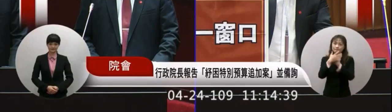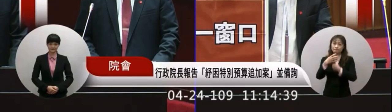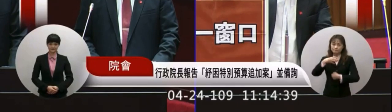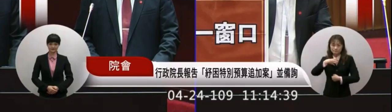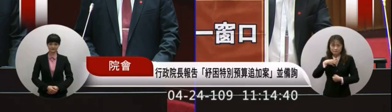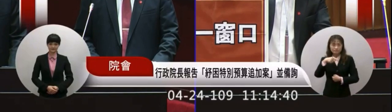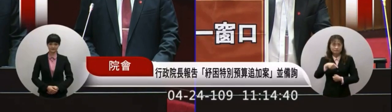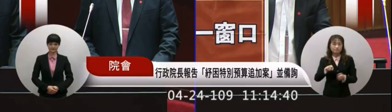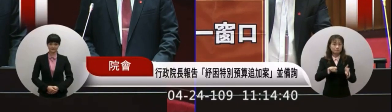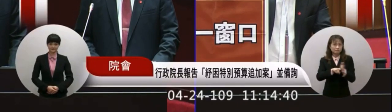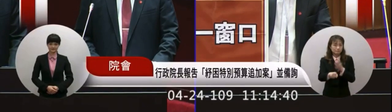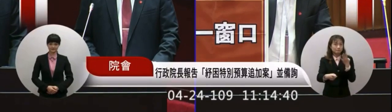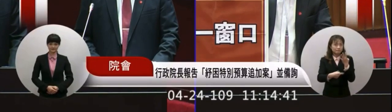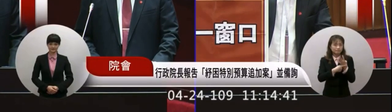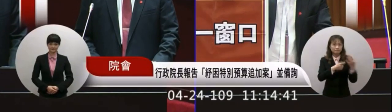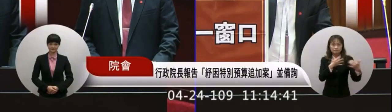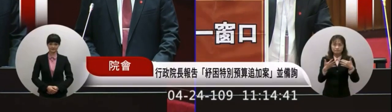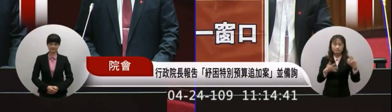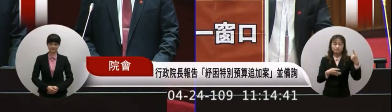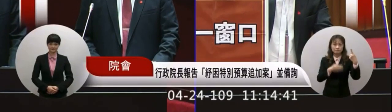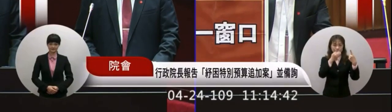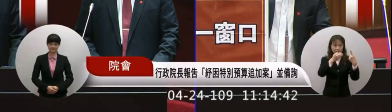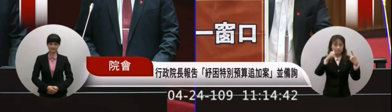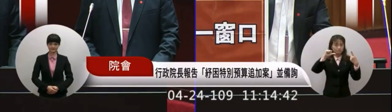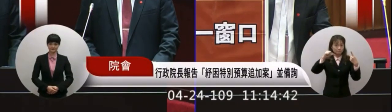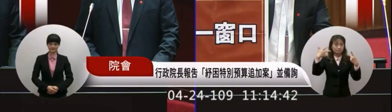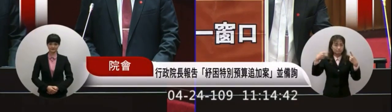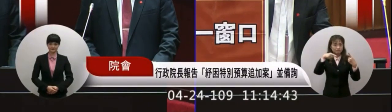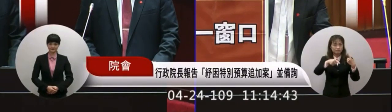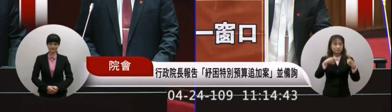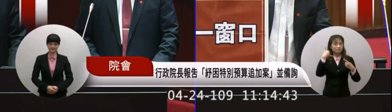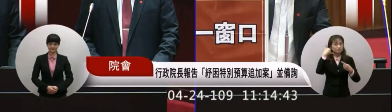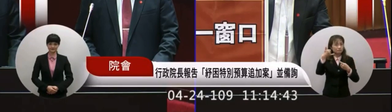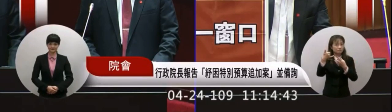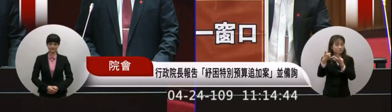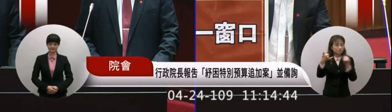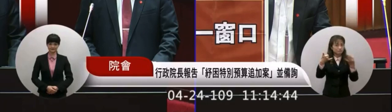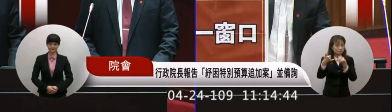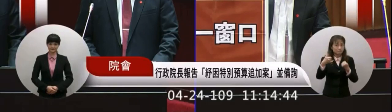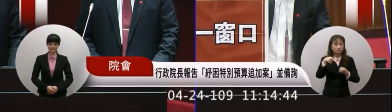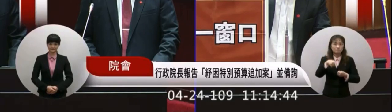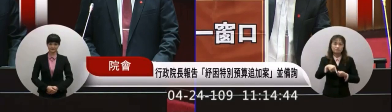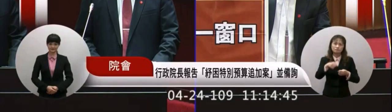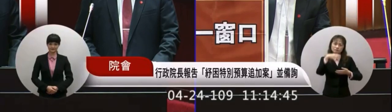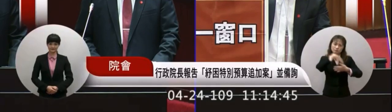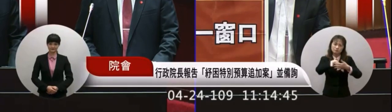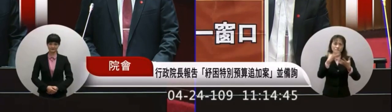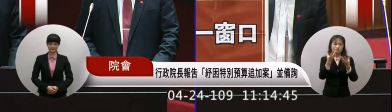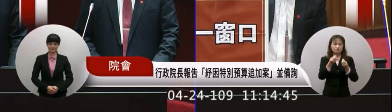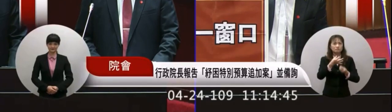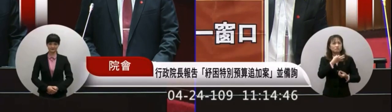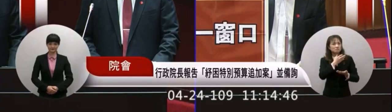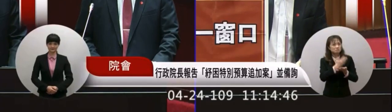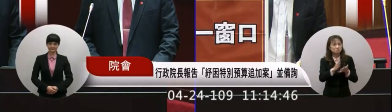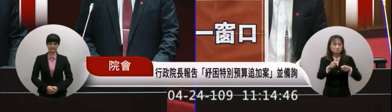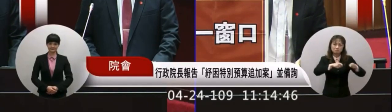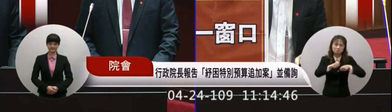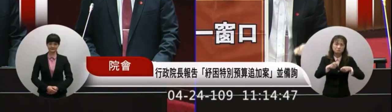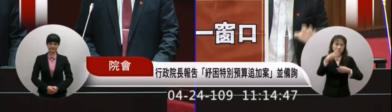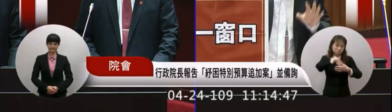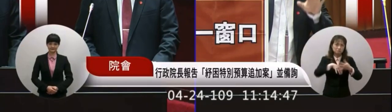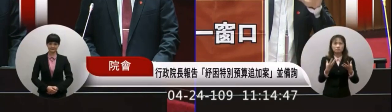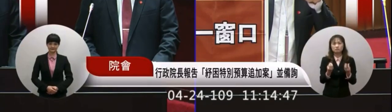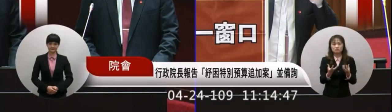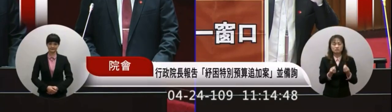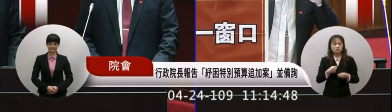咨询专业1957专线呐吼，咱顶管竟然无纾困的方案呐，但我感觉这真可惜，是不是考虑？我